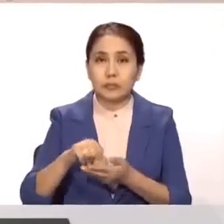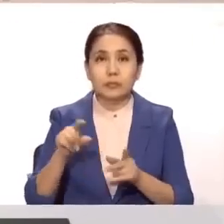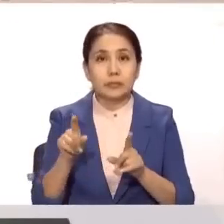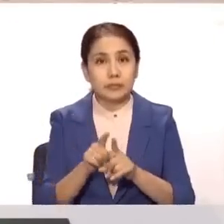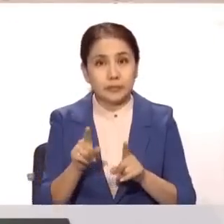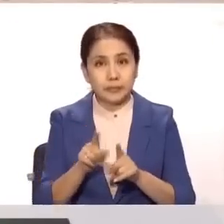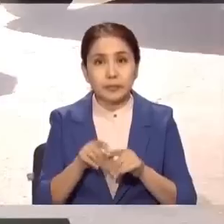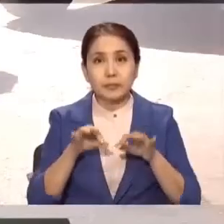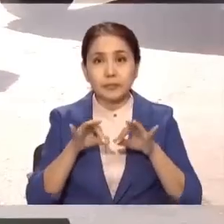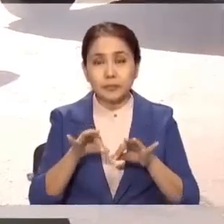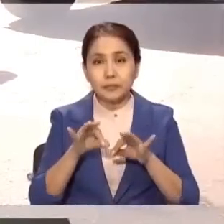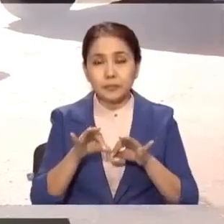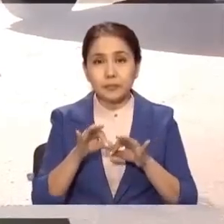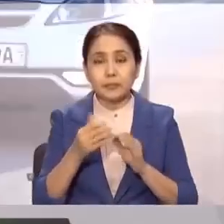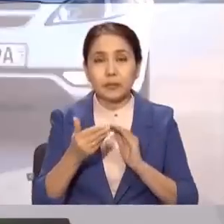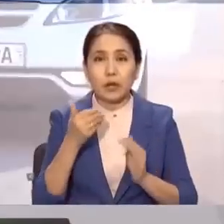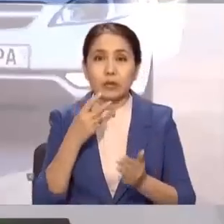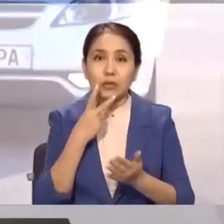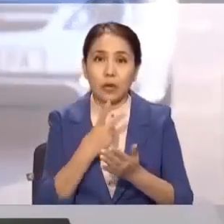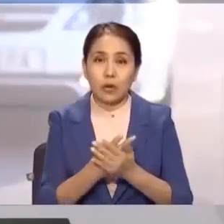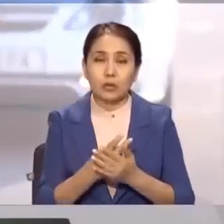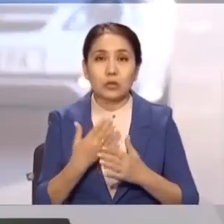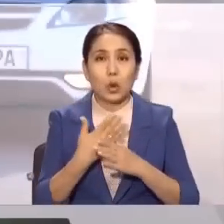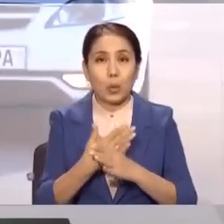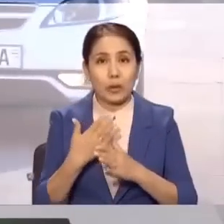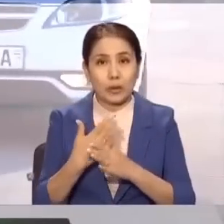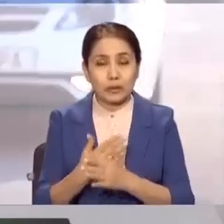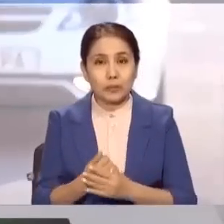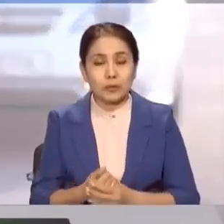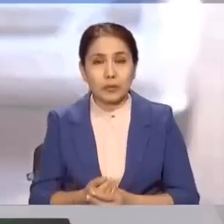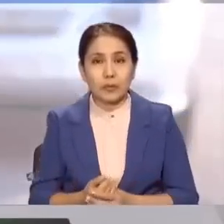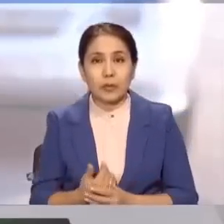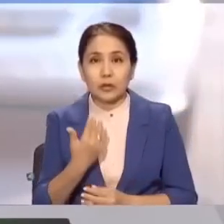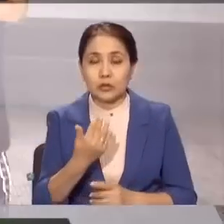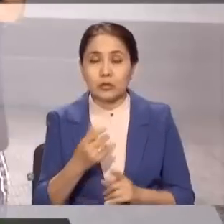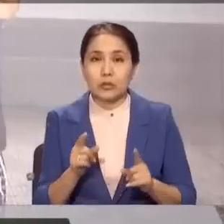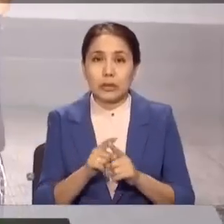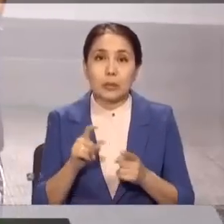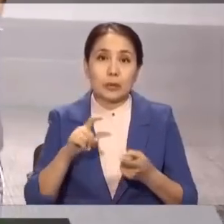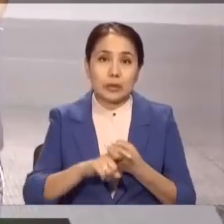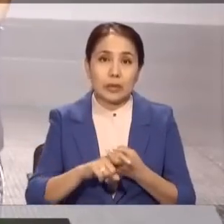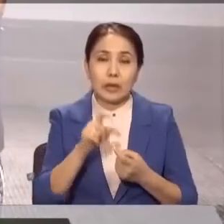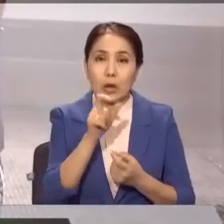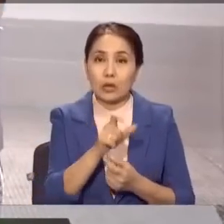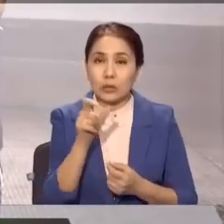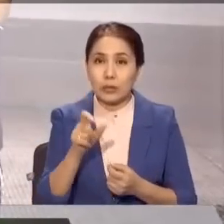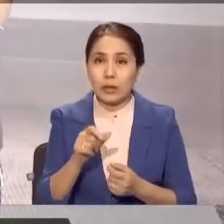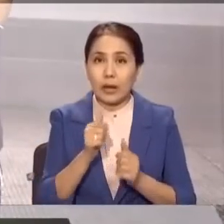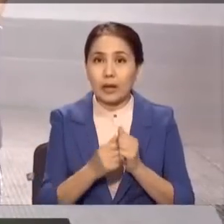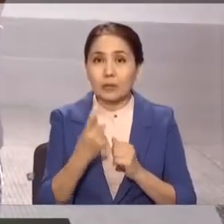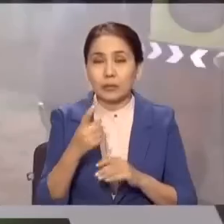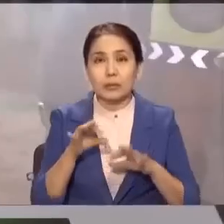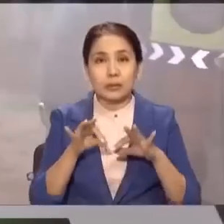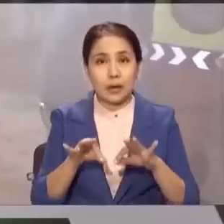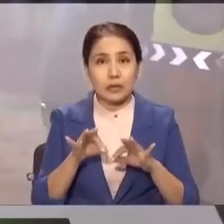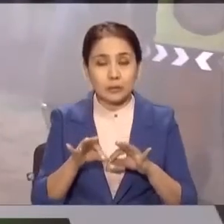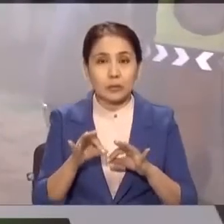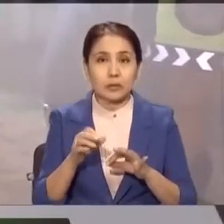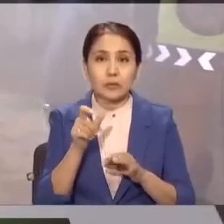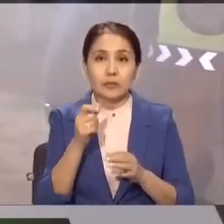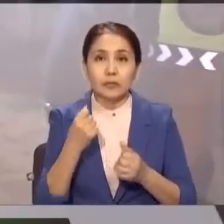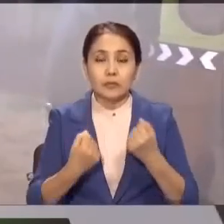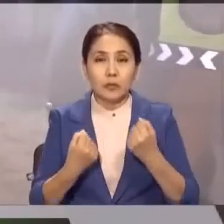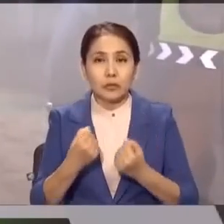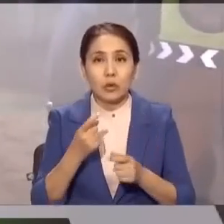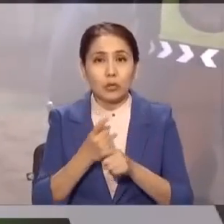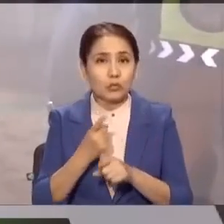yo'l transport hodisalarining oldini olishda ko'maklashmoqda. Shuningdek, biriktirilgan xodimlar tomonidan har bir avtotransport vositalari,